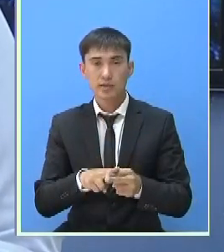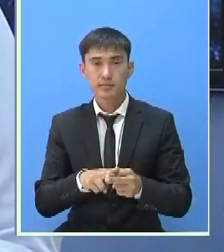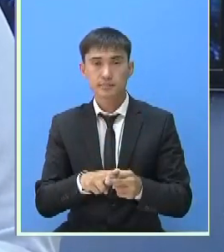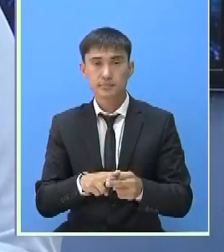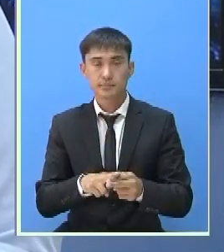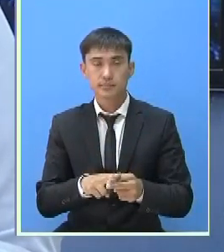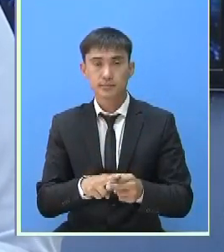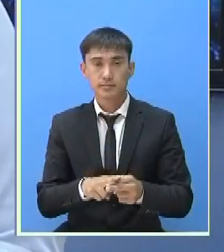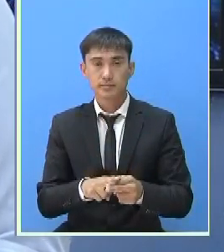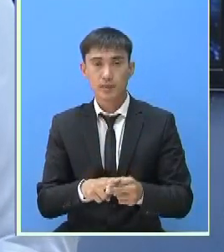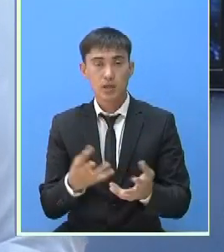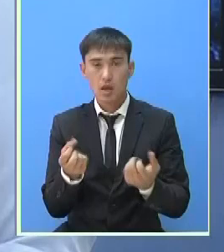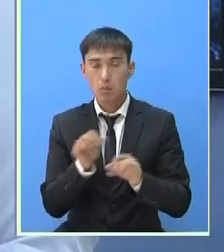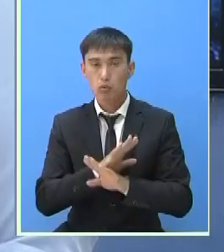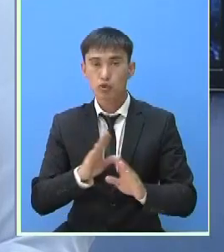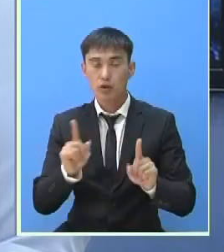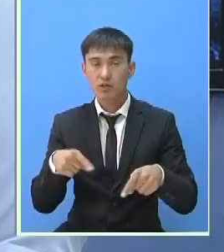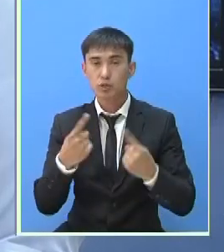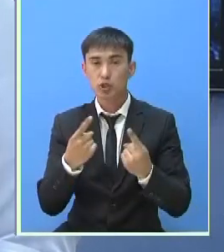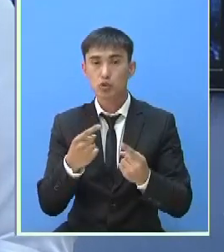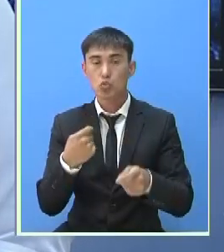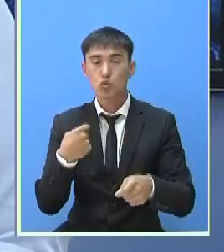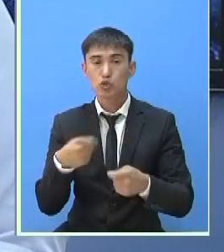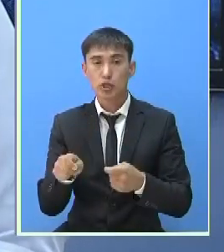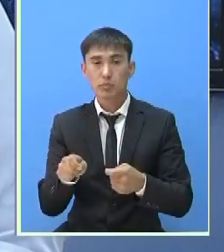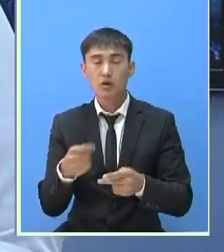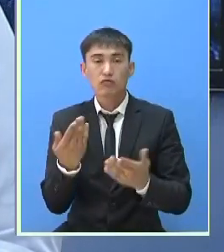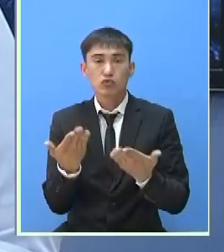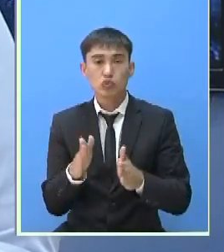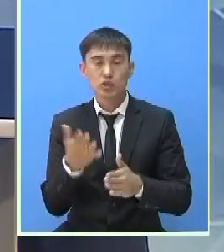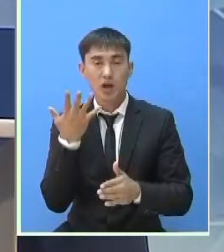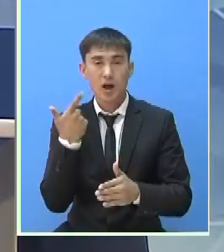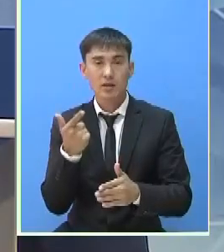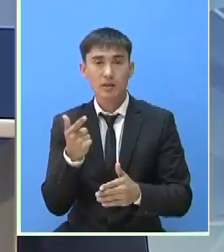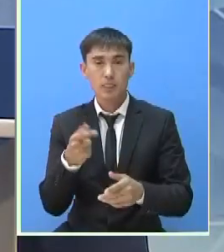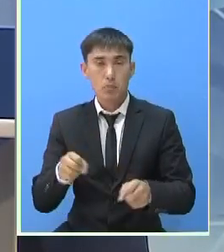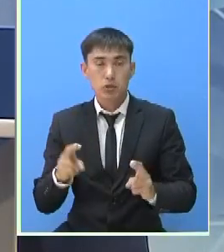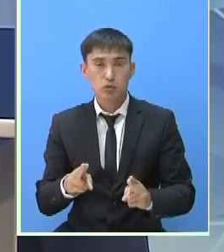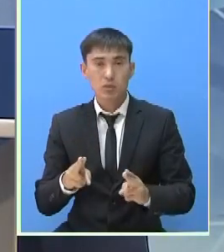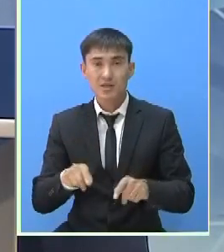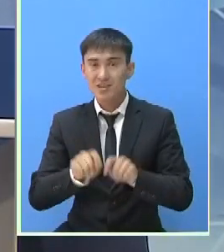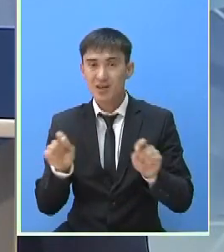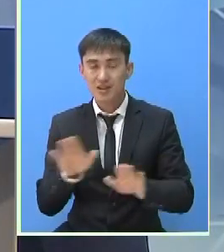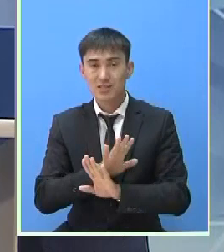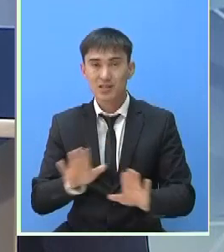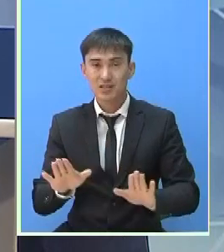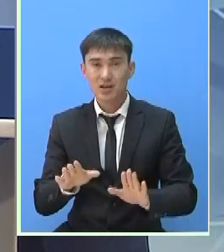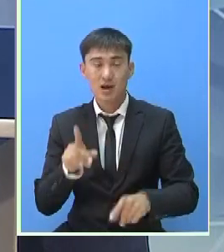лиц, которые не получили возмещение ущерба, в случаях, когда преступление не раскрыто,